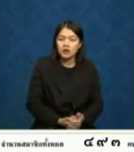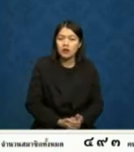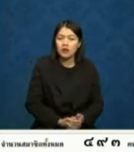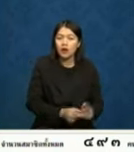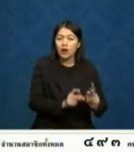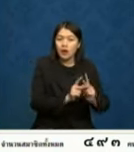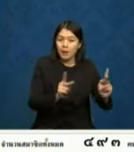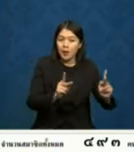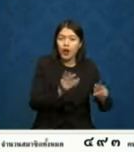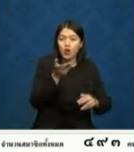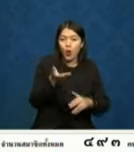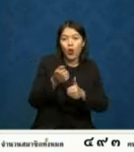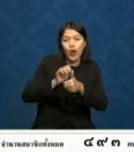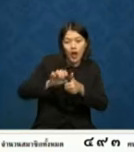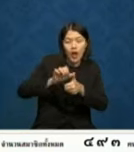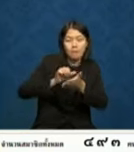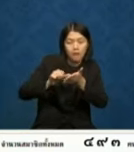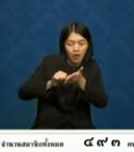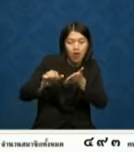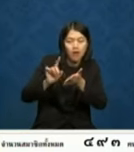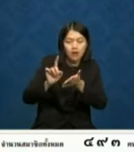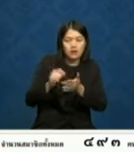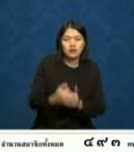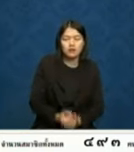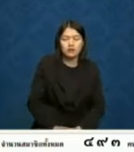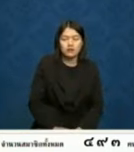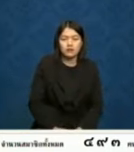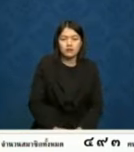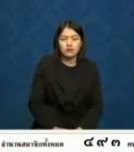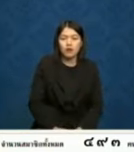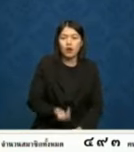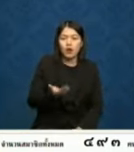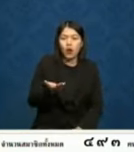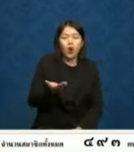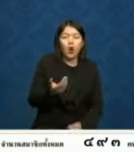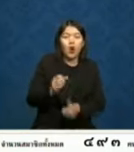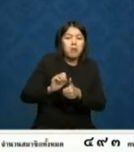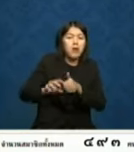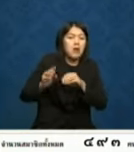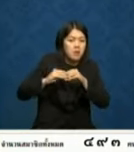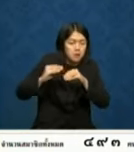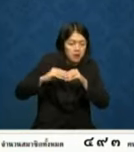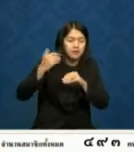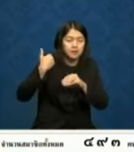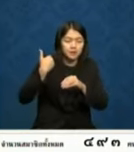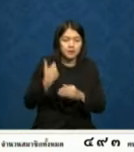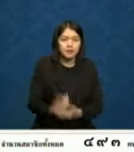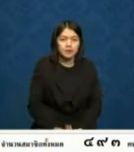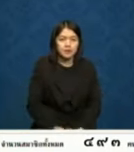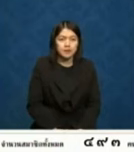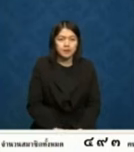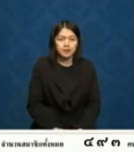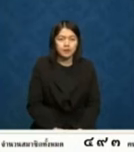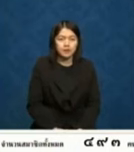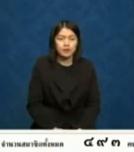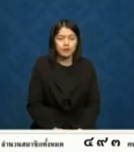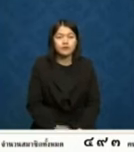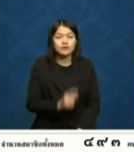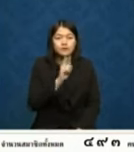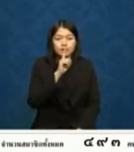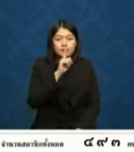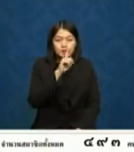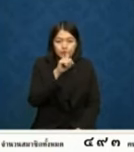กรรมาธิการที่ขอสงวนความเห็นและผู้แปรยติที่ขอสวนคำแปลยัตินะครับต่อไปผมจะถาม